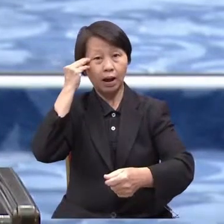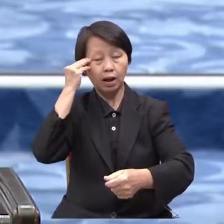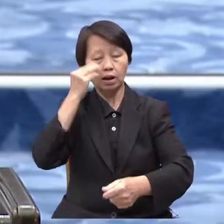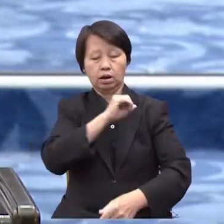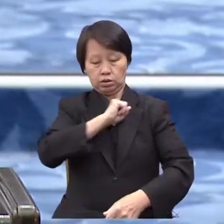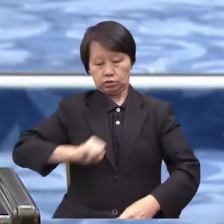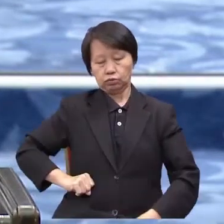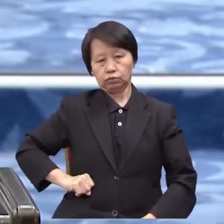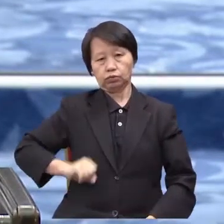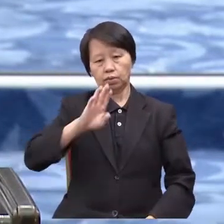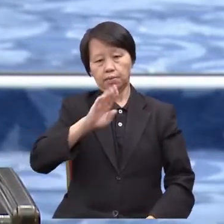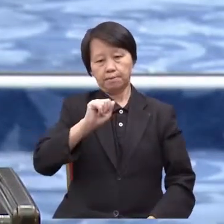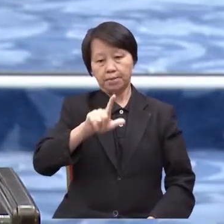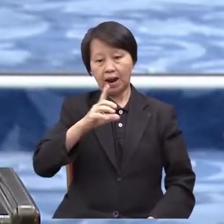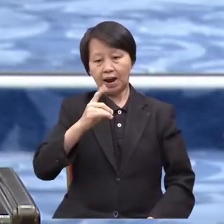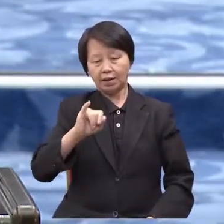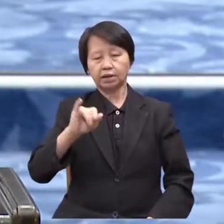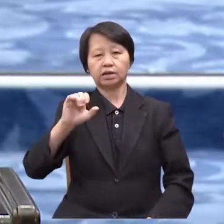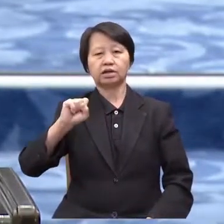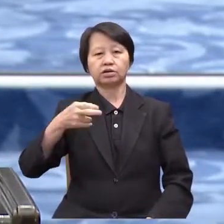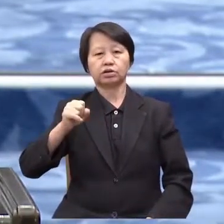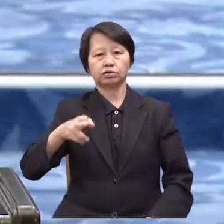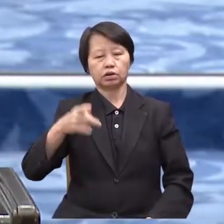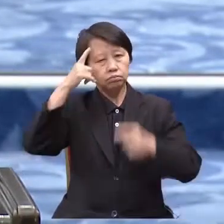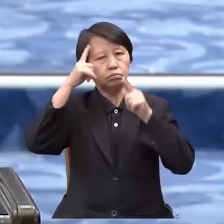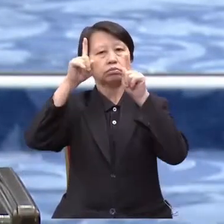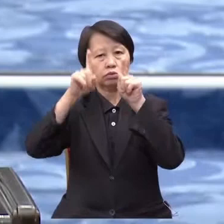tuanku Sultan Badali Syah telah terkenal